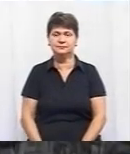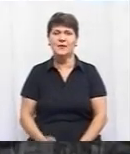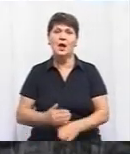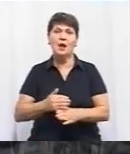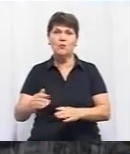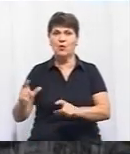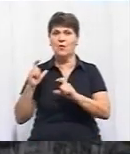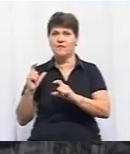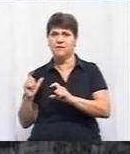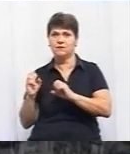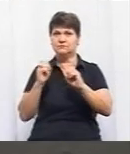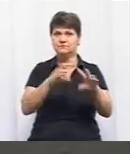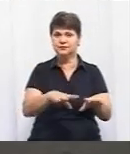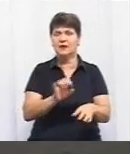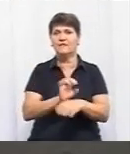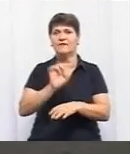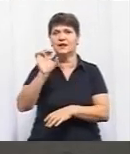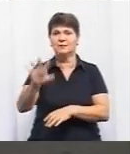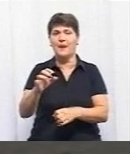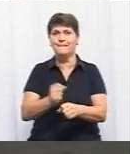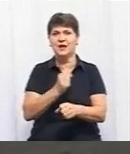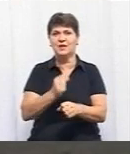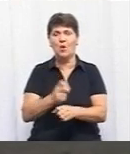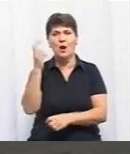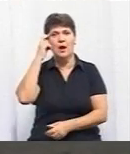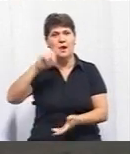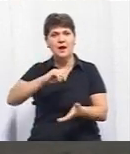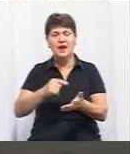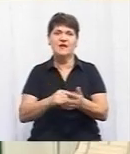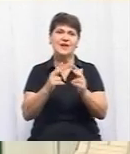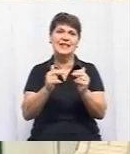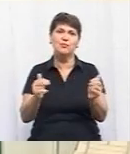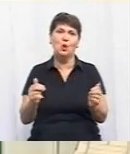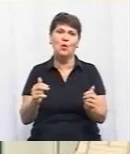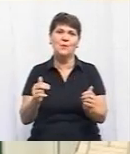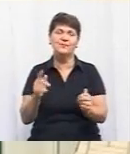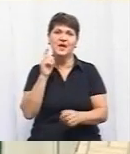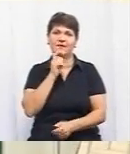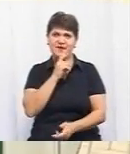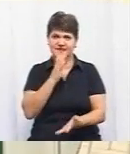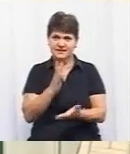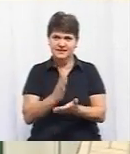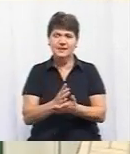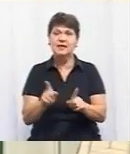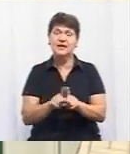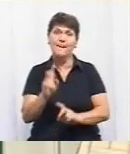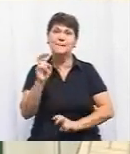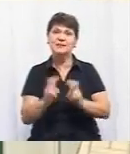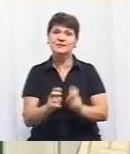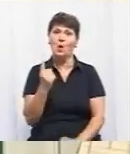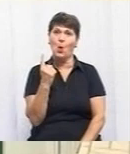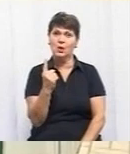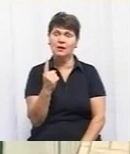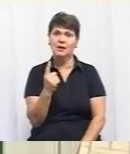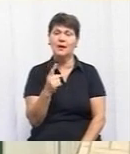Потім вантажать до автівок і відправляють на переробку до Києва та Дніпра. В Вінниці є таке підприємство одне, і